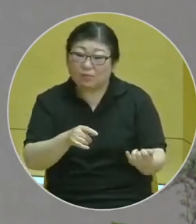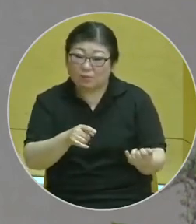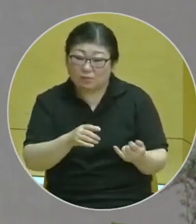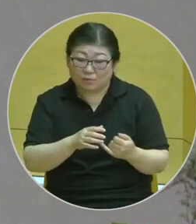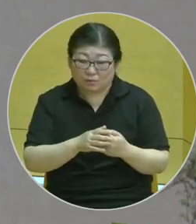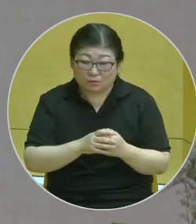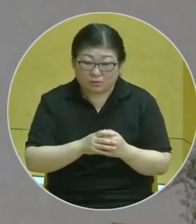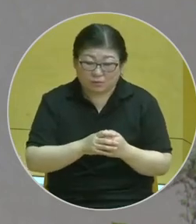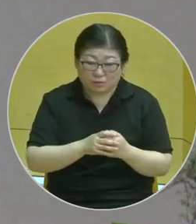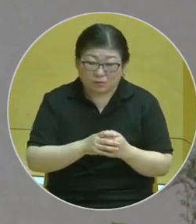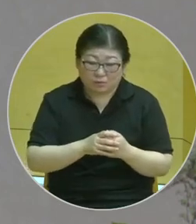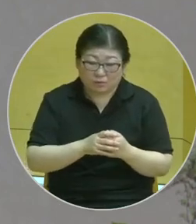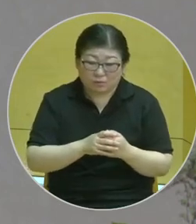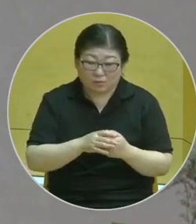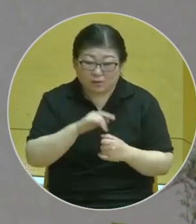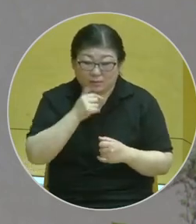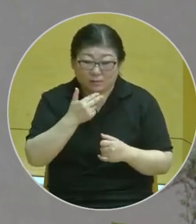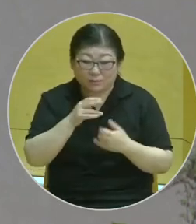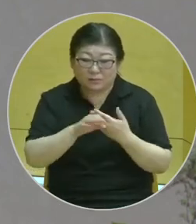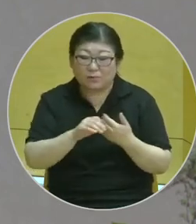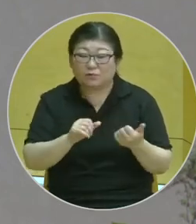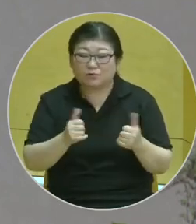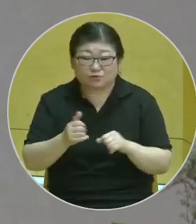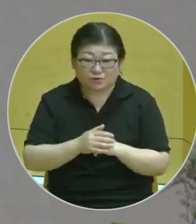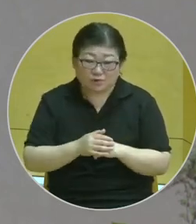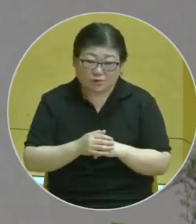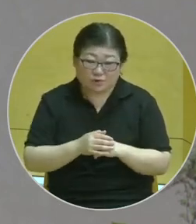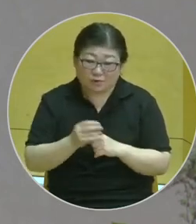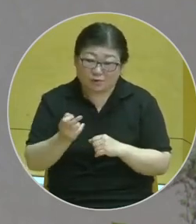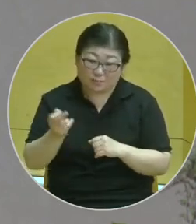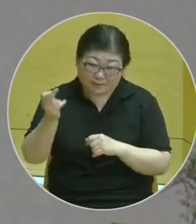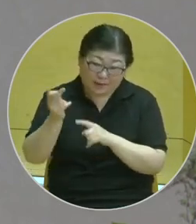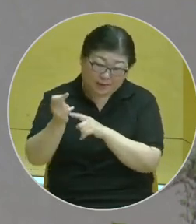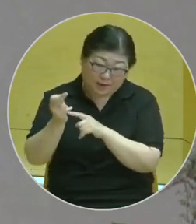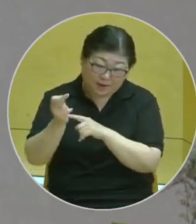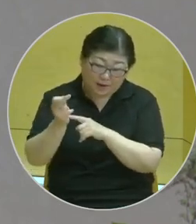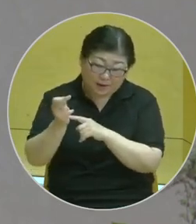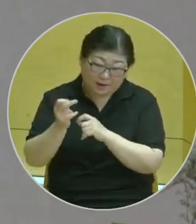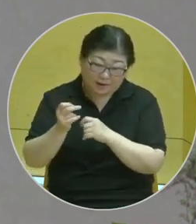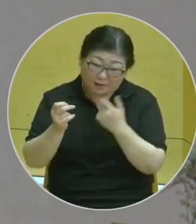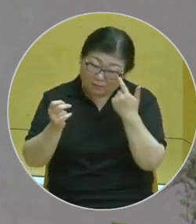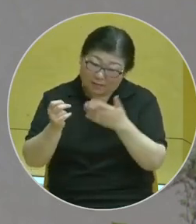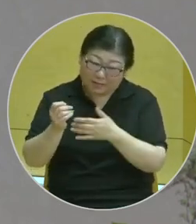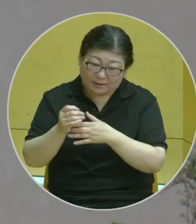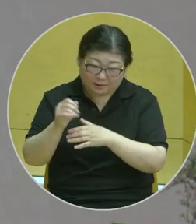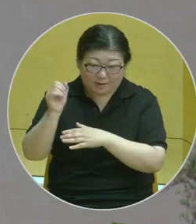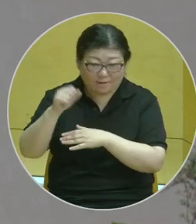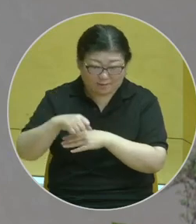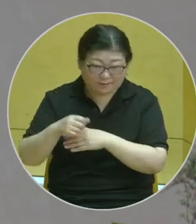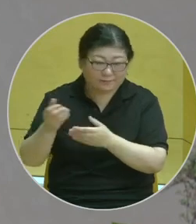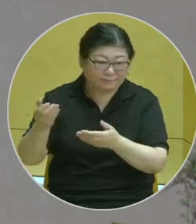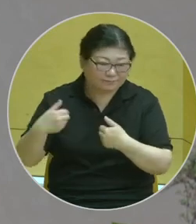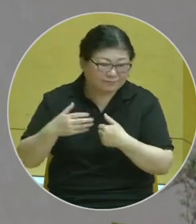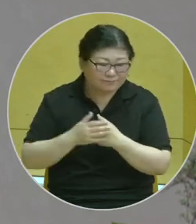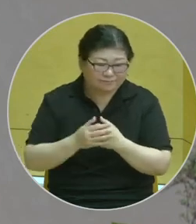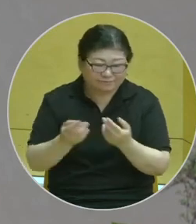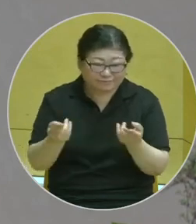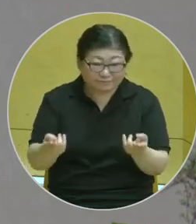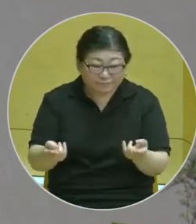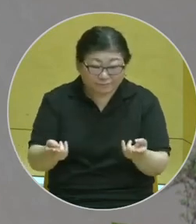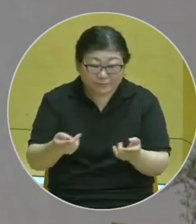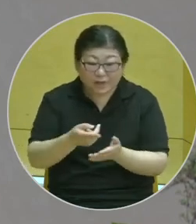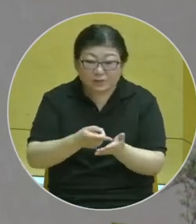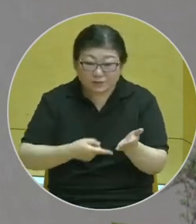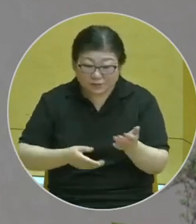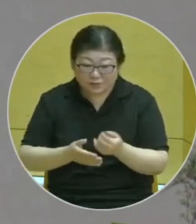이 동생의 피를 좀 줄 수 있겠니 그래서 이어 호빠 가 그렇게 하겠다고 하고 둘이 를 침대 높여 놓았고 그래서 소수를 합니다